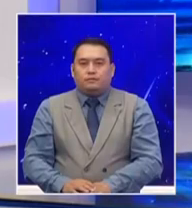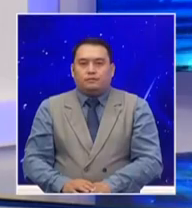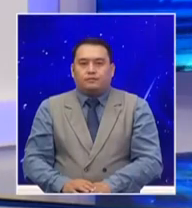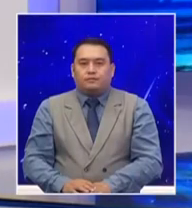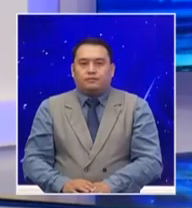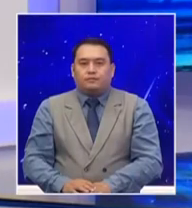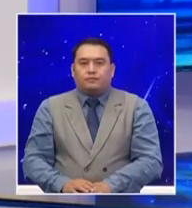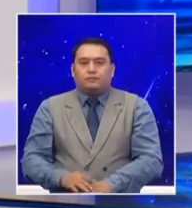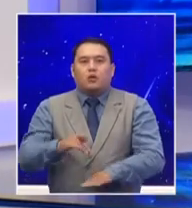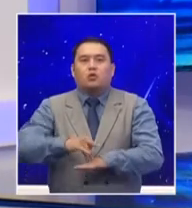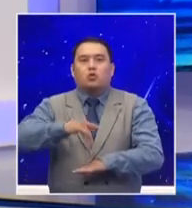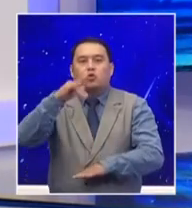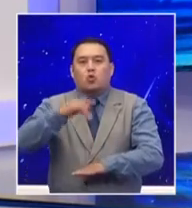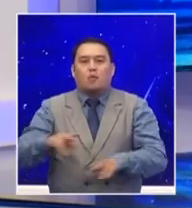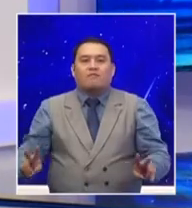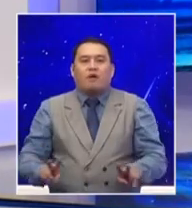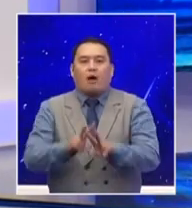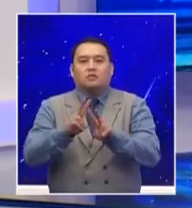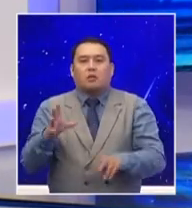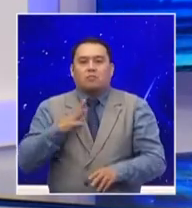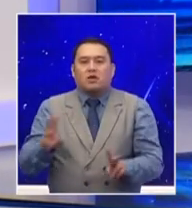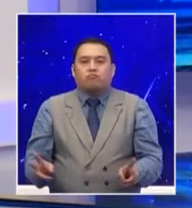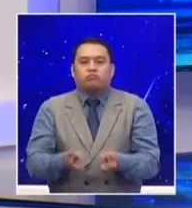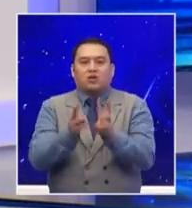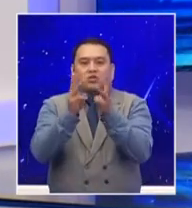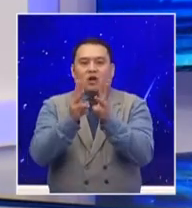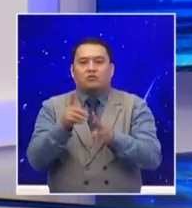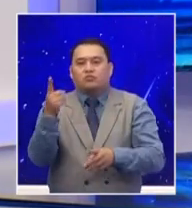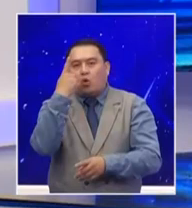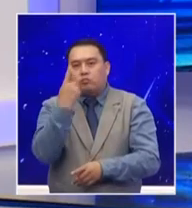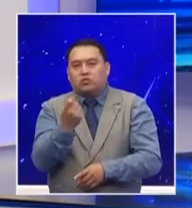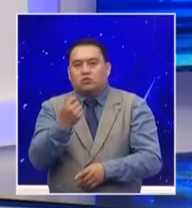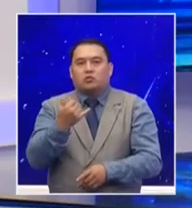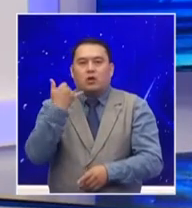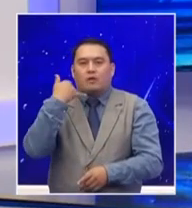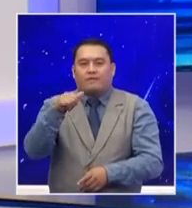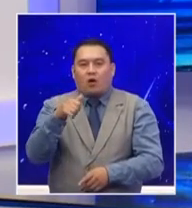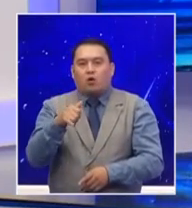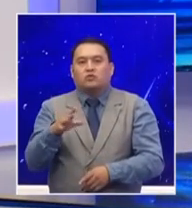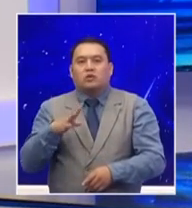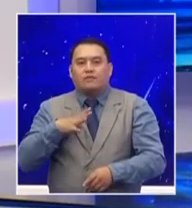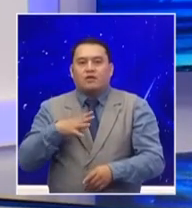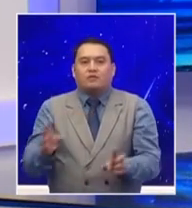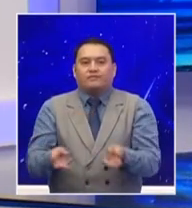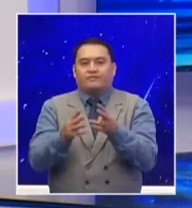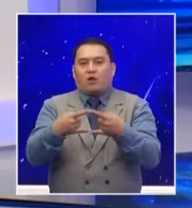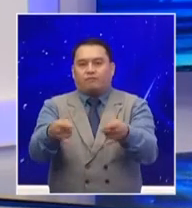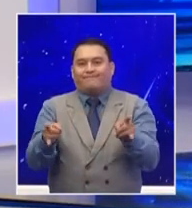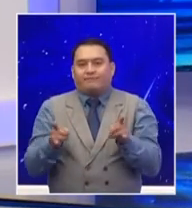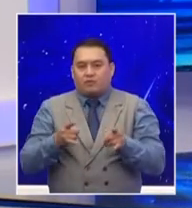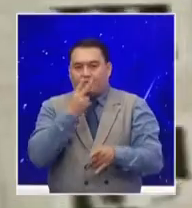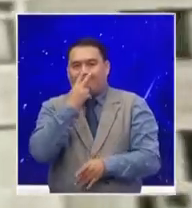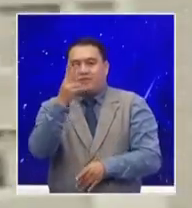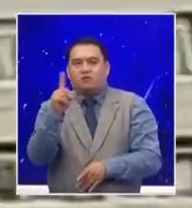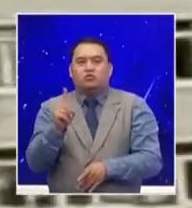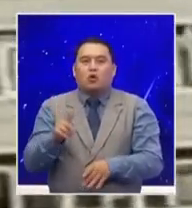В многоэтажном доме в Нур-Султане произошел пожар. Очевидцы сообщили, что по улице 40-11 виден дым с балкона многоэтажки.